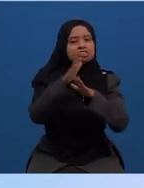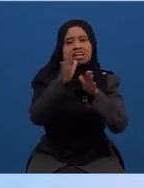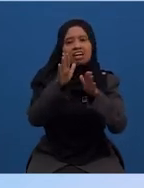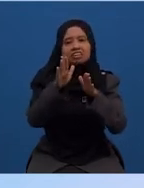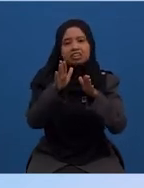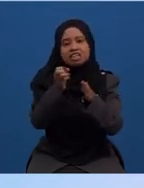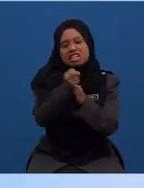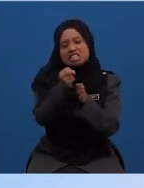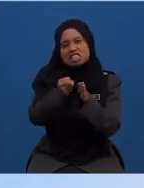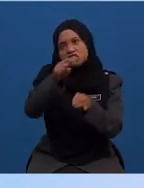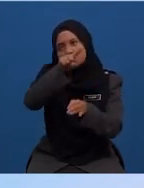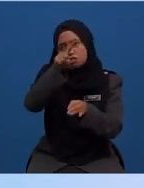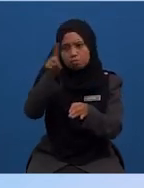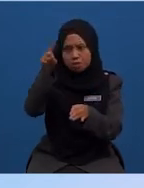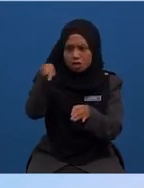melengkung.